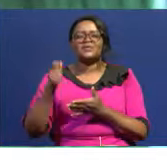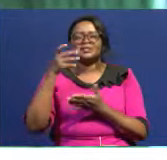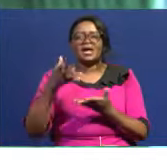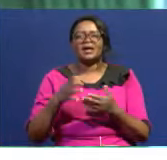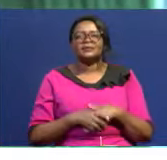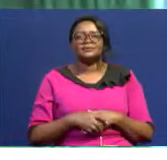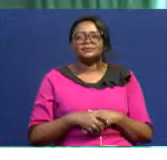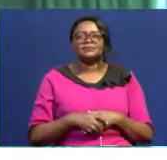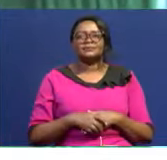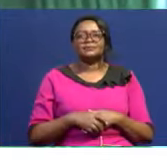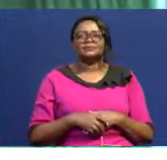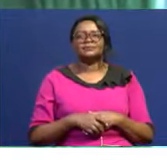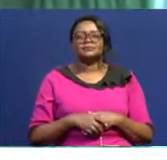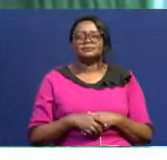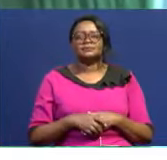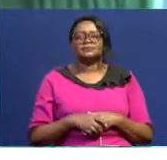Mimi